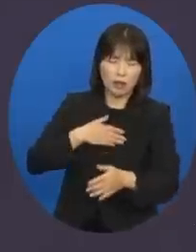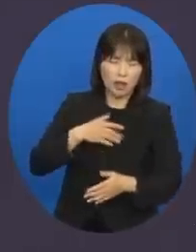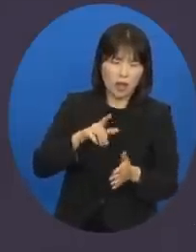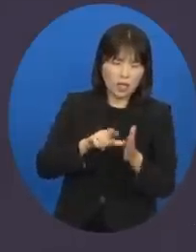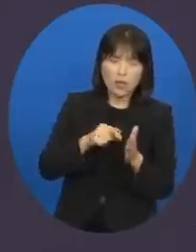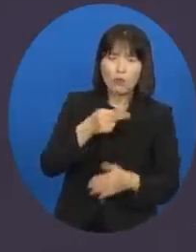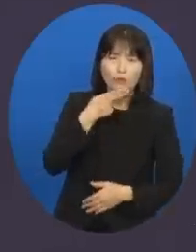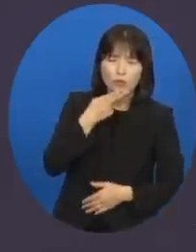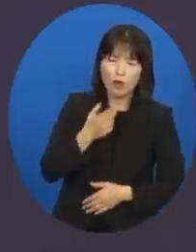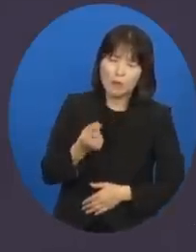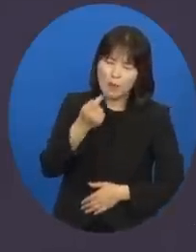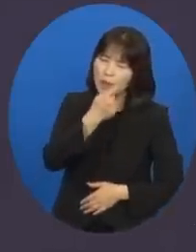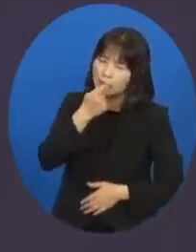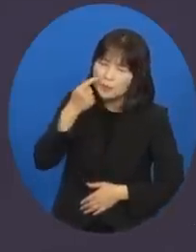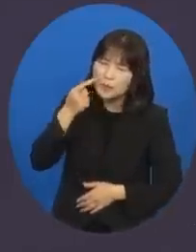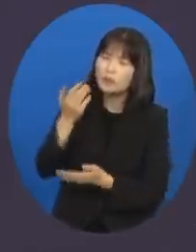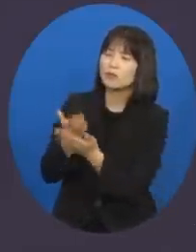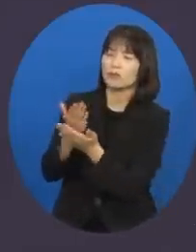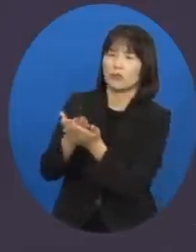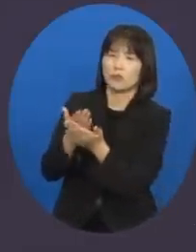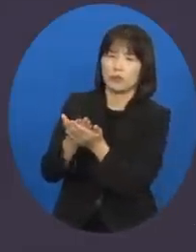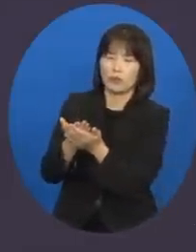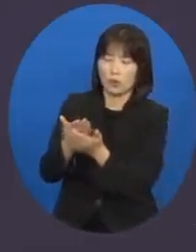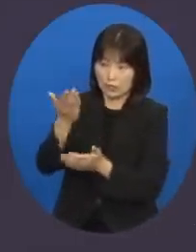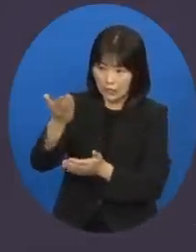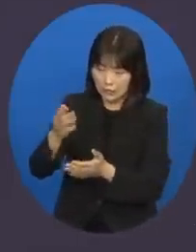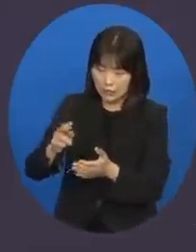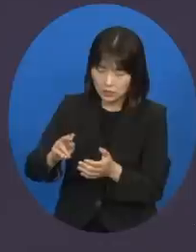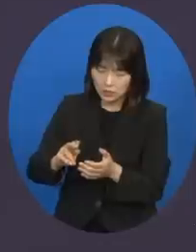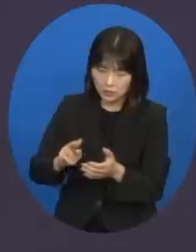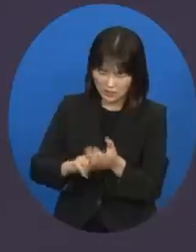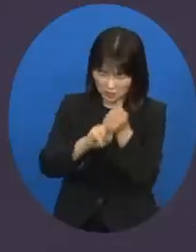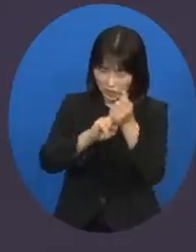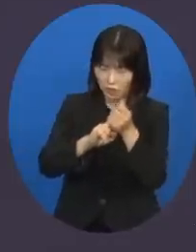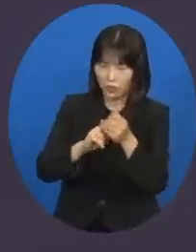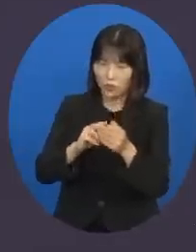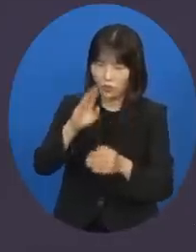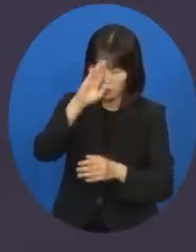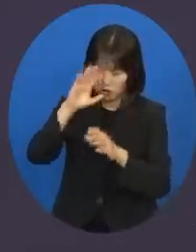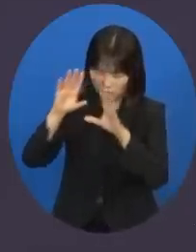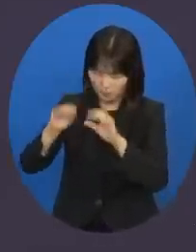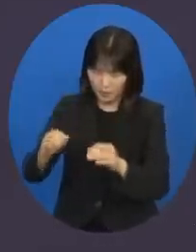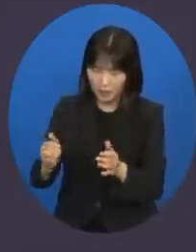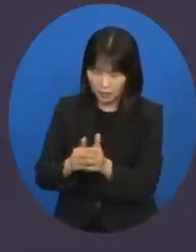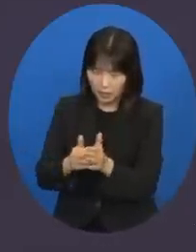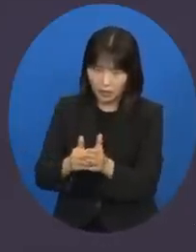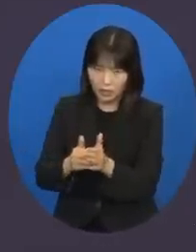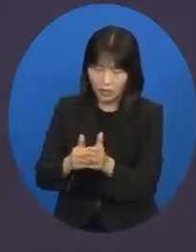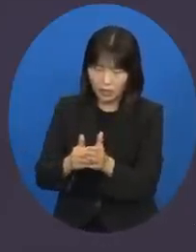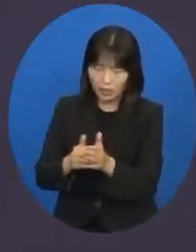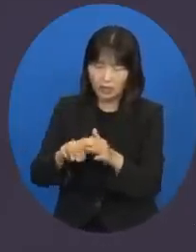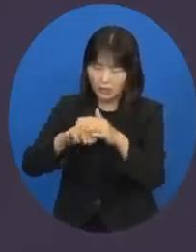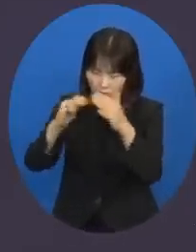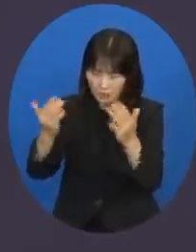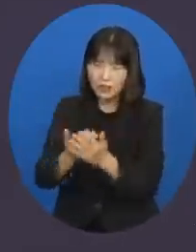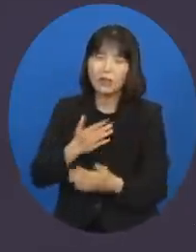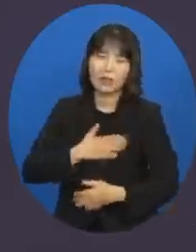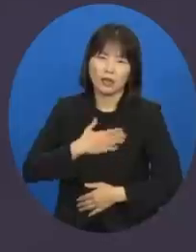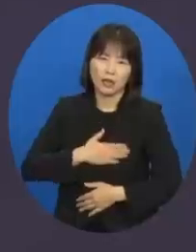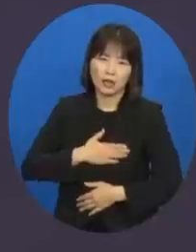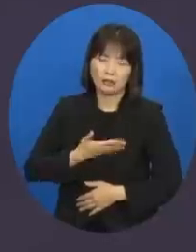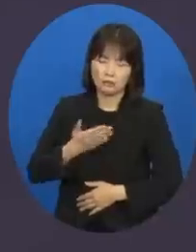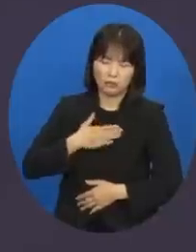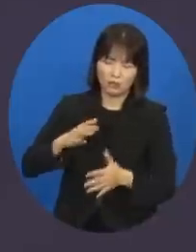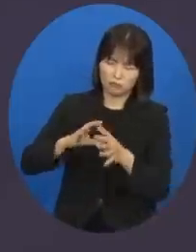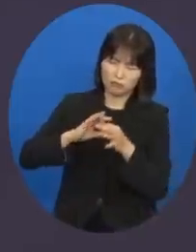보세요. 당신이 기적도 행하고 병든 자도 치유했고 다 어떤 놀라운 일을 행한 건 알겠는데요, 나와는